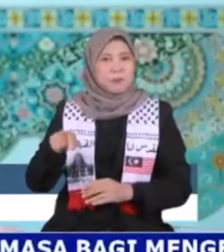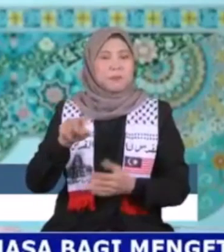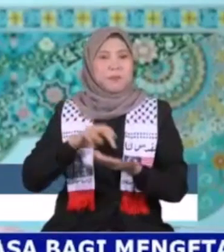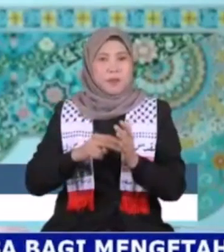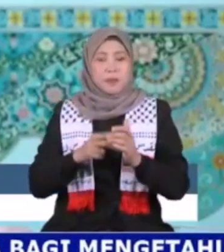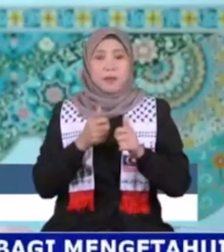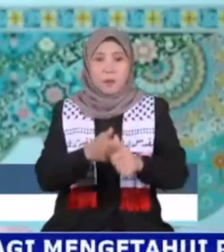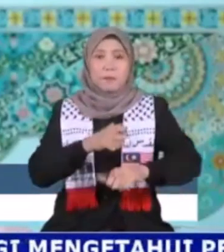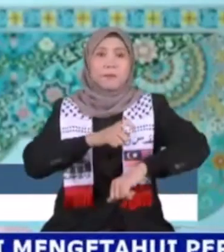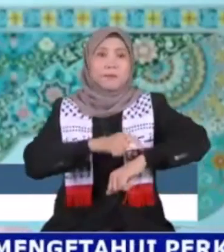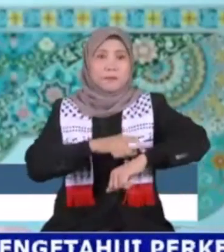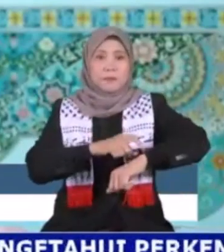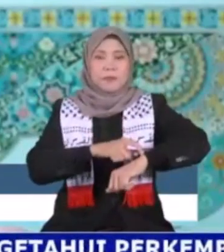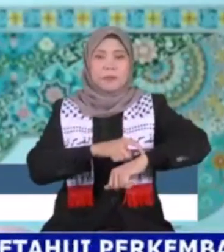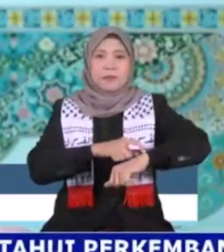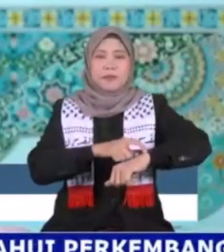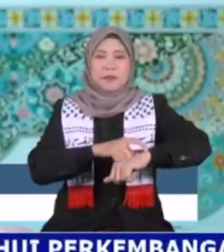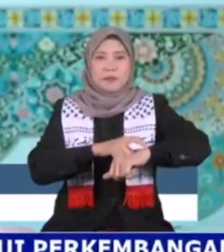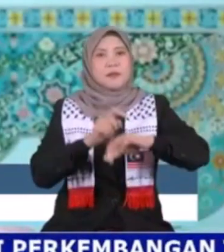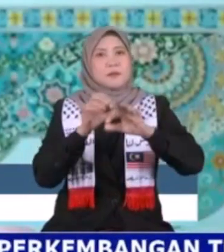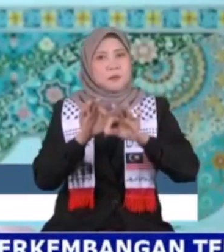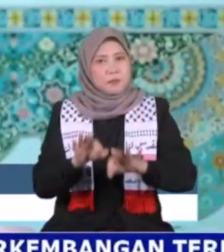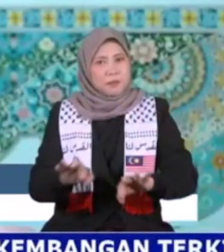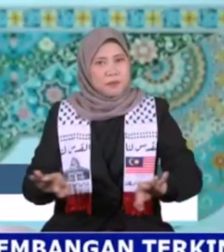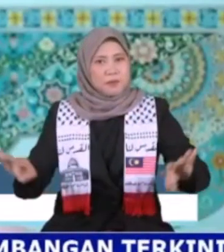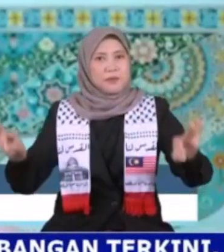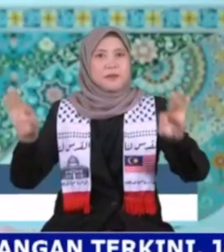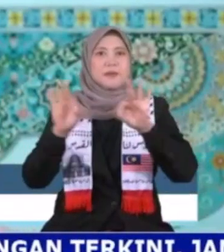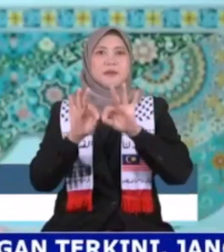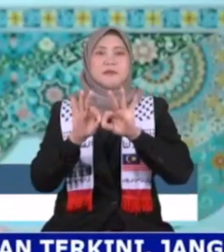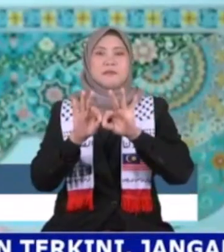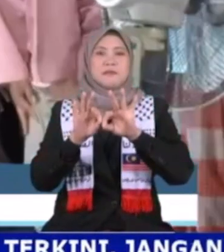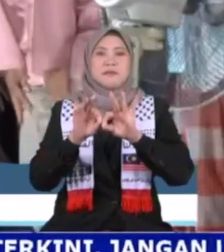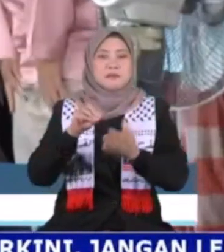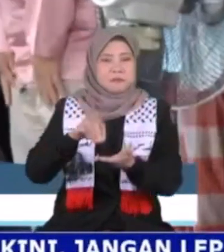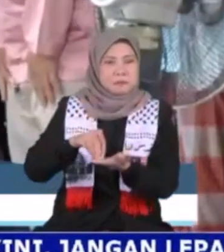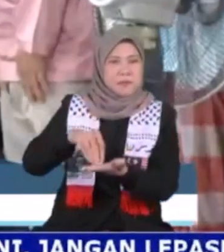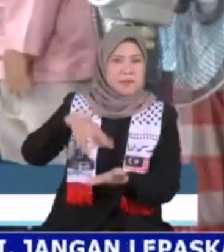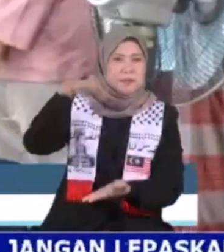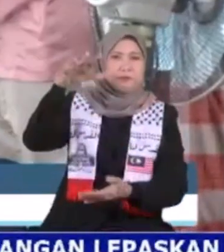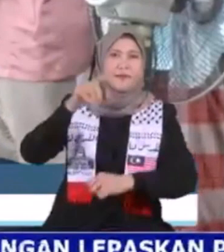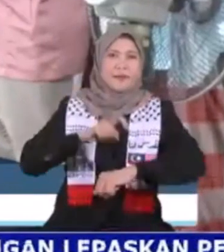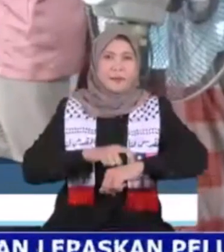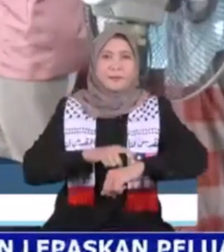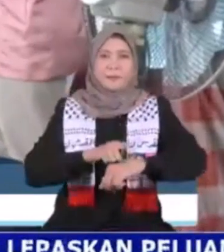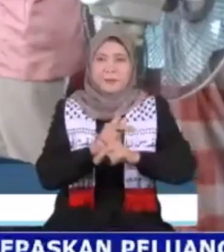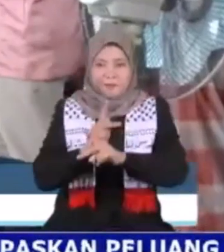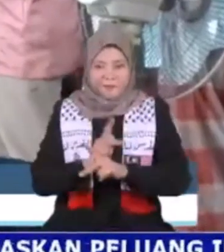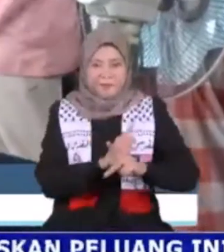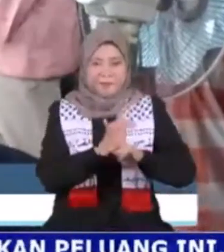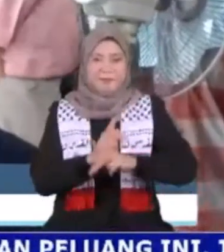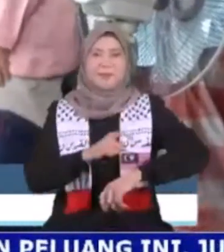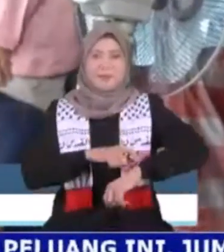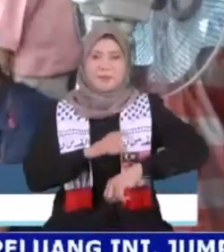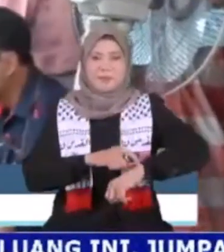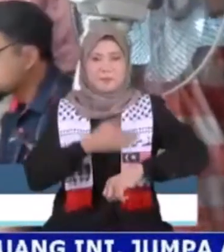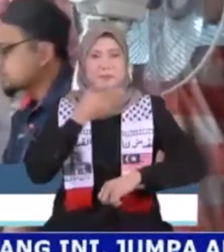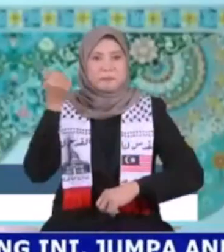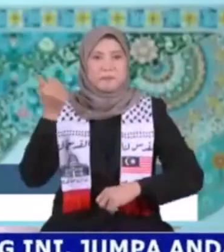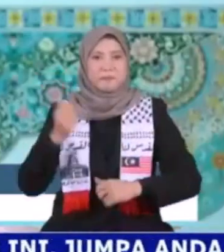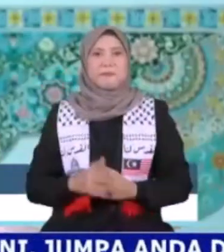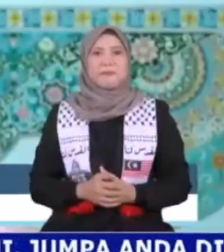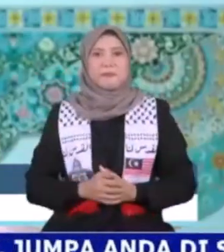dengan masa, menunjukkan bahawa masa itu adalah satu yang sangat berharga dan kita patut menjaga masa itu dengan